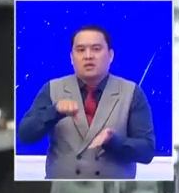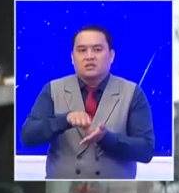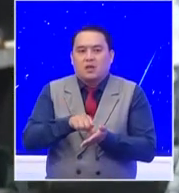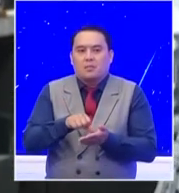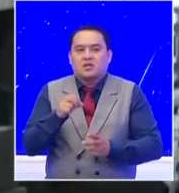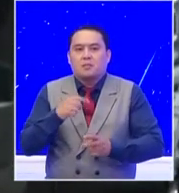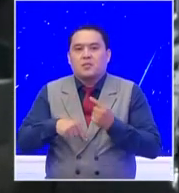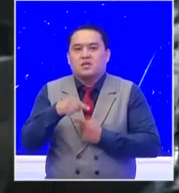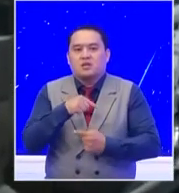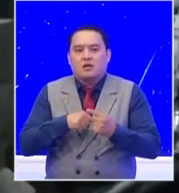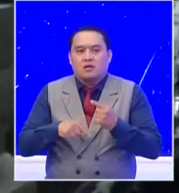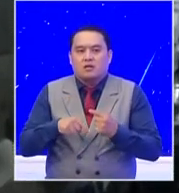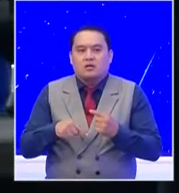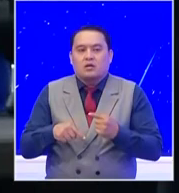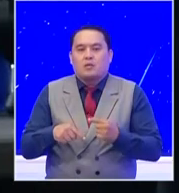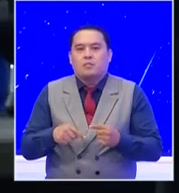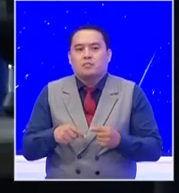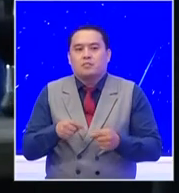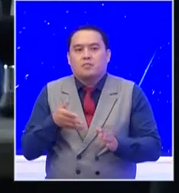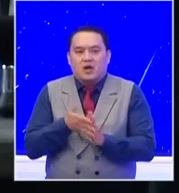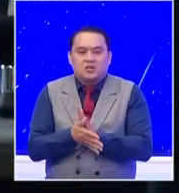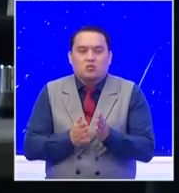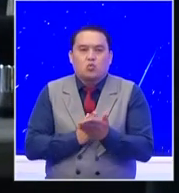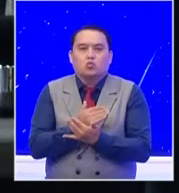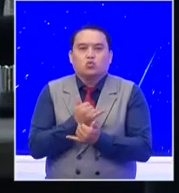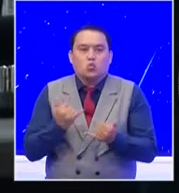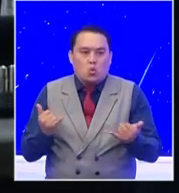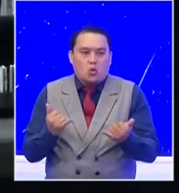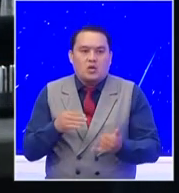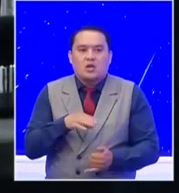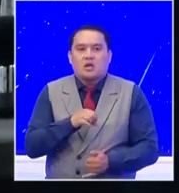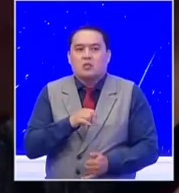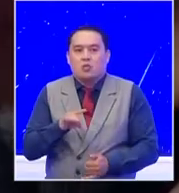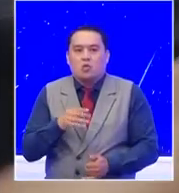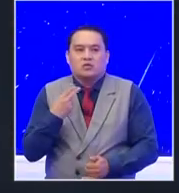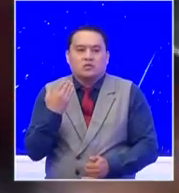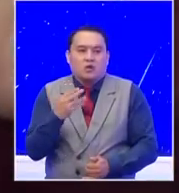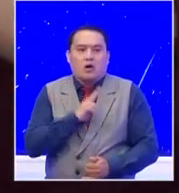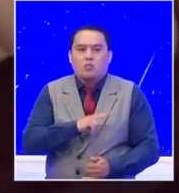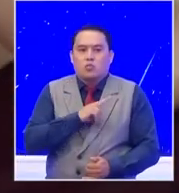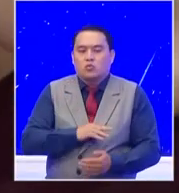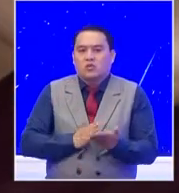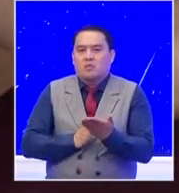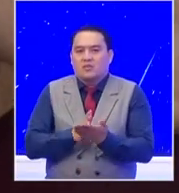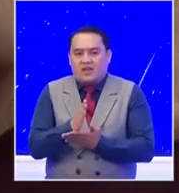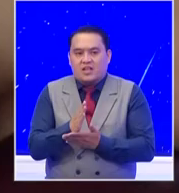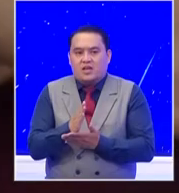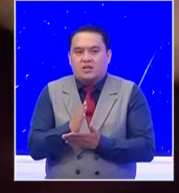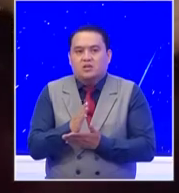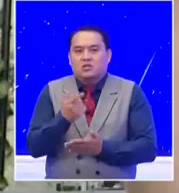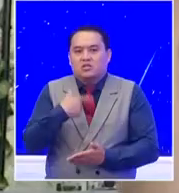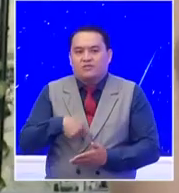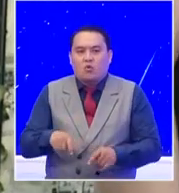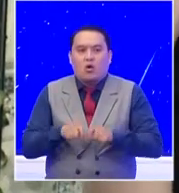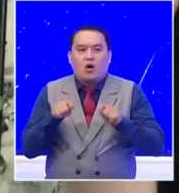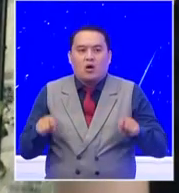палаты предпринимателей, в основной массе также пострадала и сфера услуг. Ельбол Сапаров – один из тех, кто работал в этом направлении. Свой салон